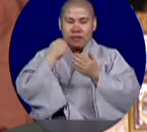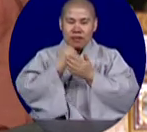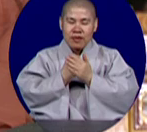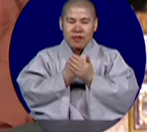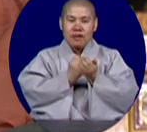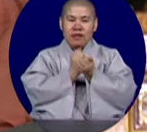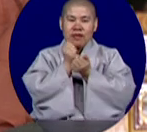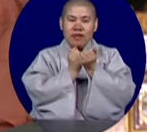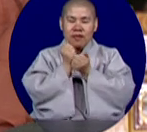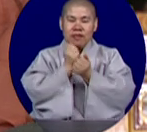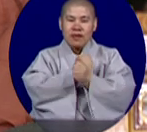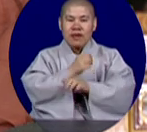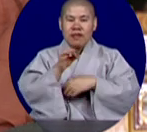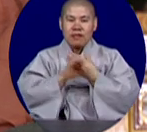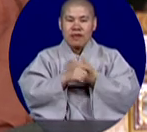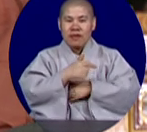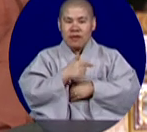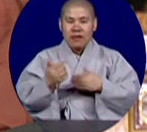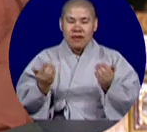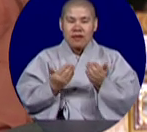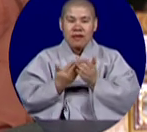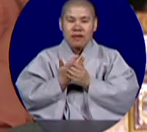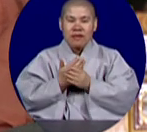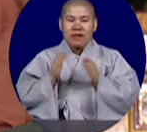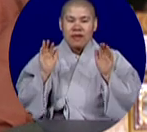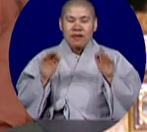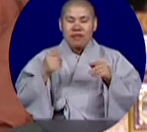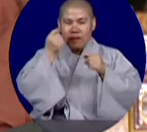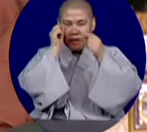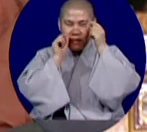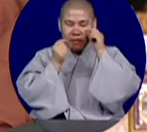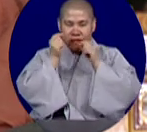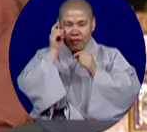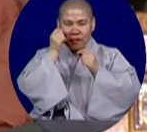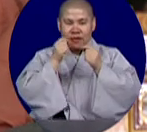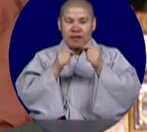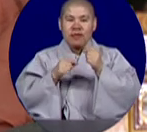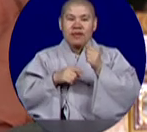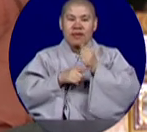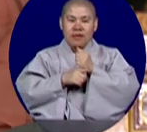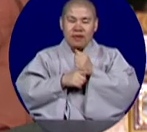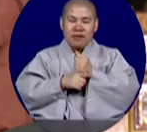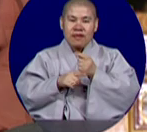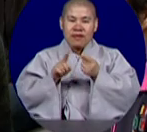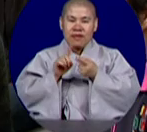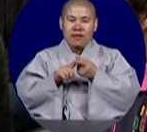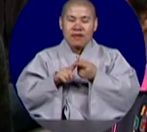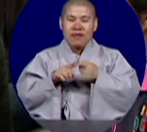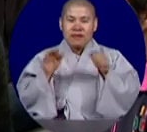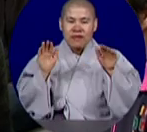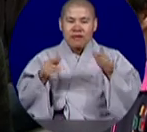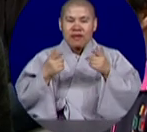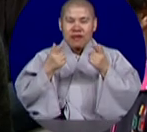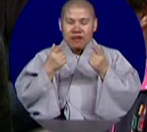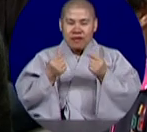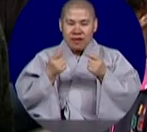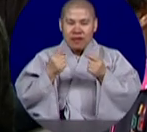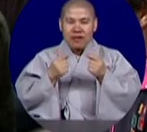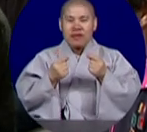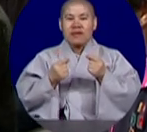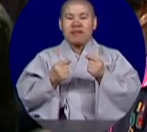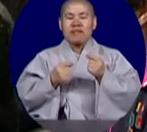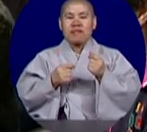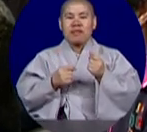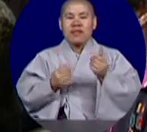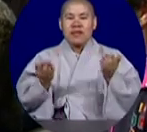나는 거예요. 그게 이 제비가 우는 사연이에요. 제비가 그런 사연이 있어서 울었다 이 말이요.